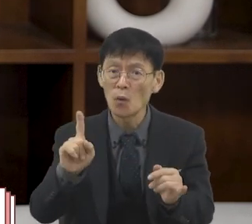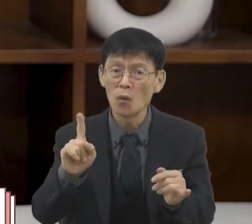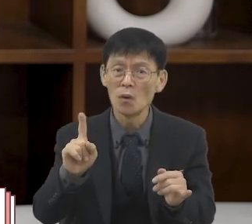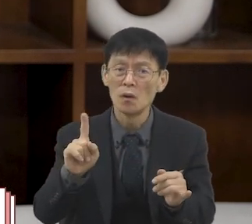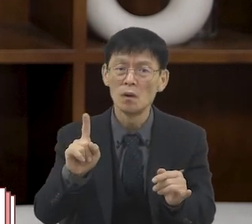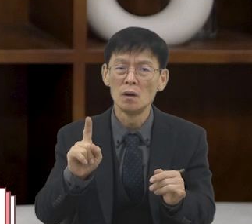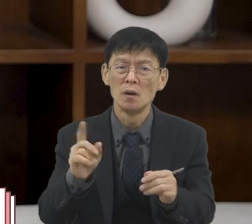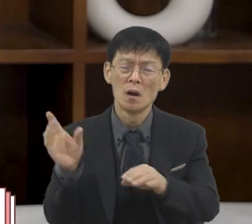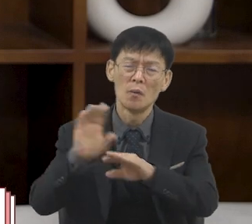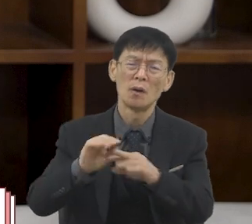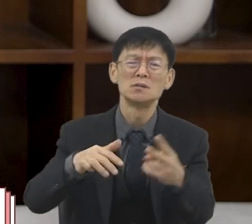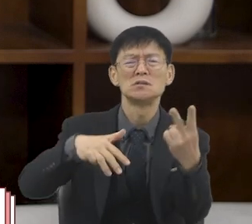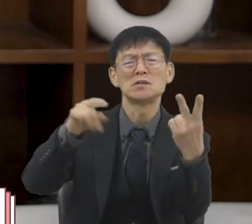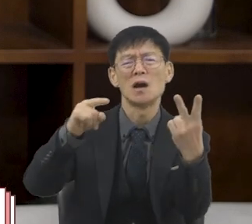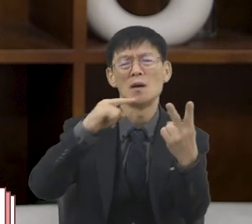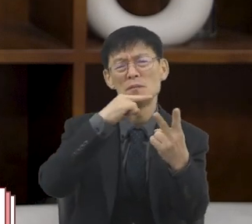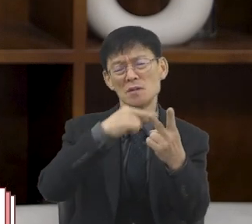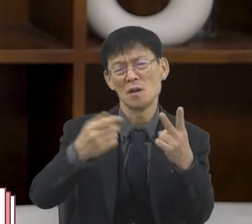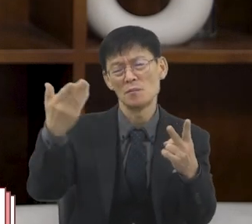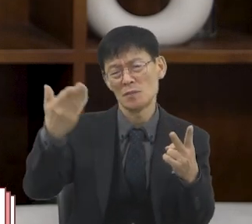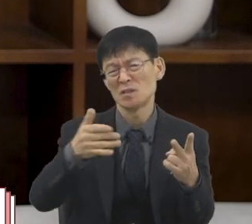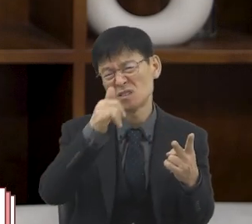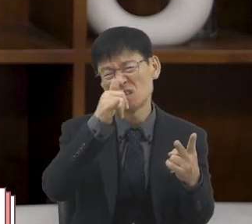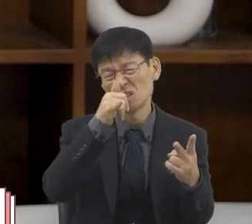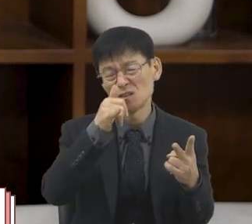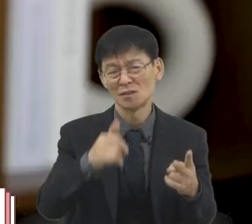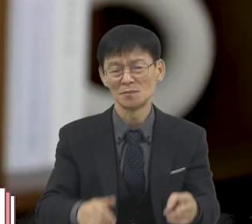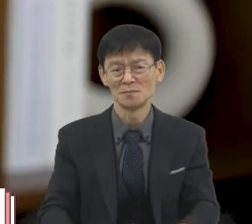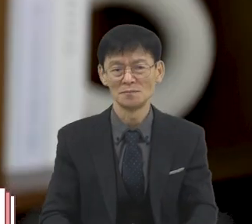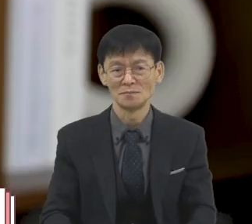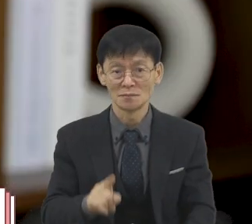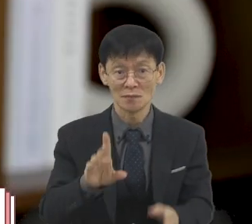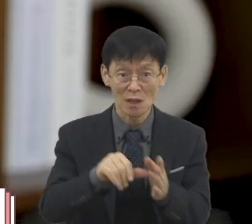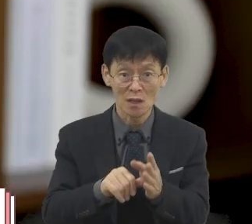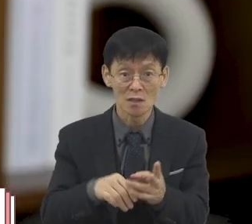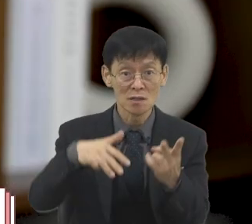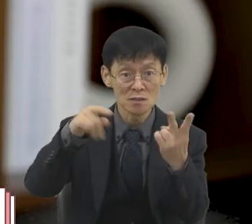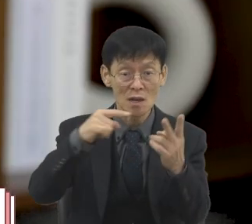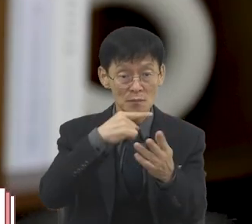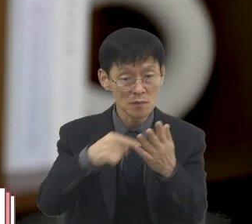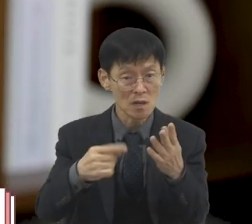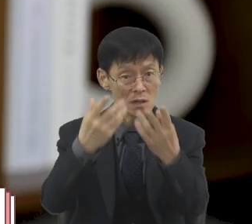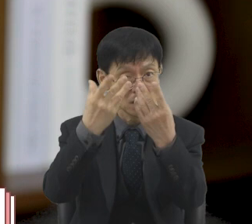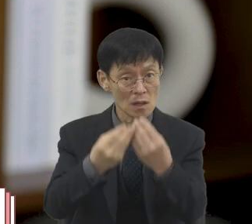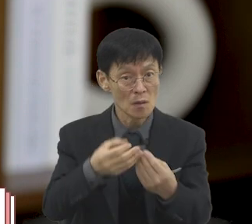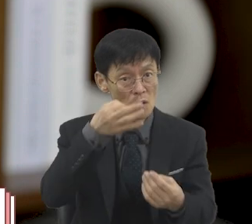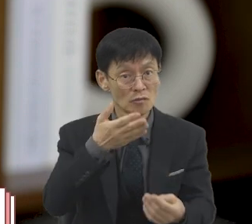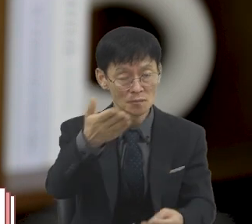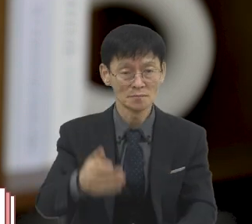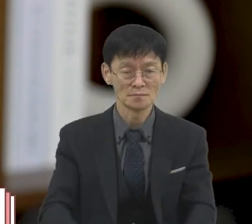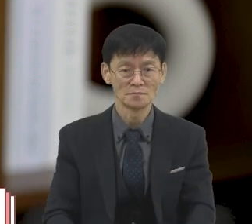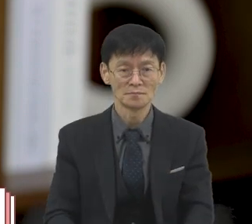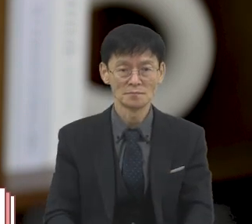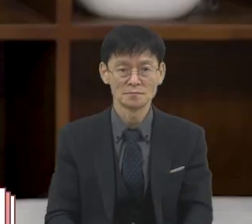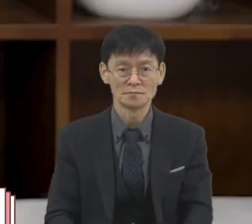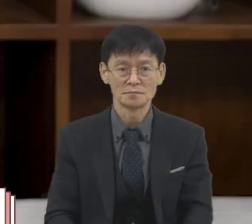신고자가 추가로 겪게 되는 피해를 2차 피해라고 합니다. 이번 시간에는 2차 피해 사례들을